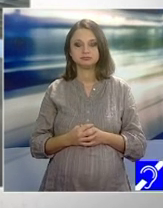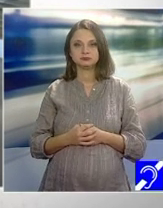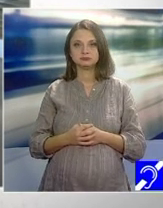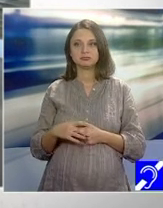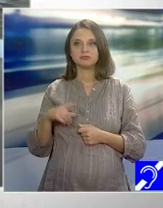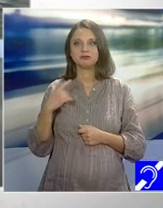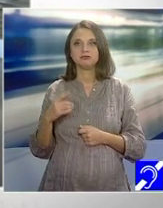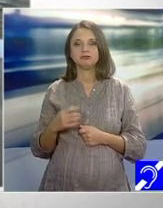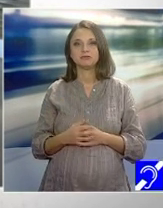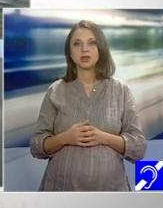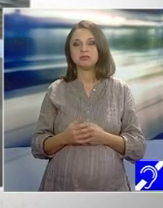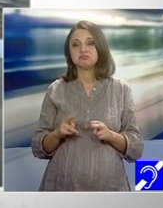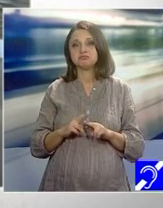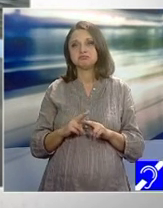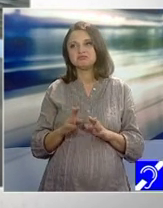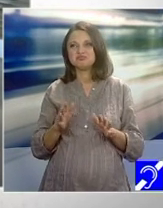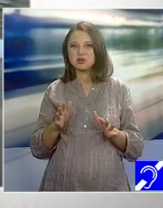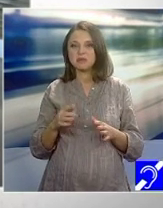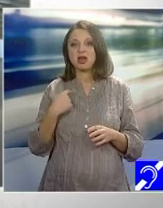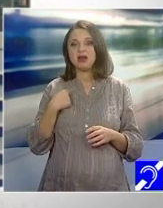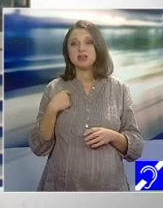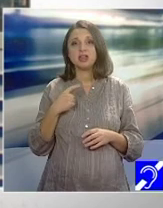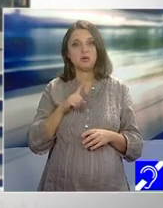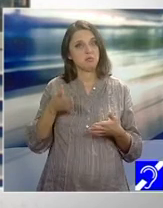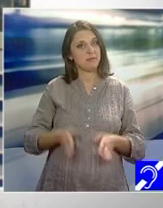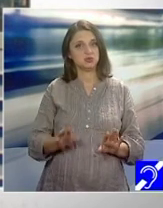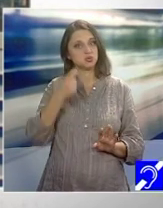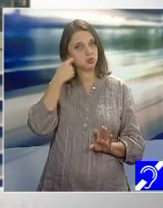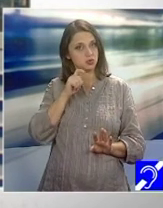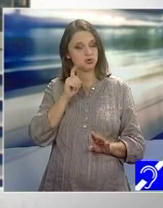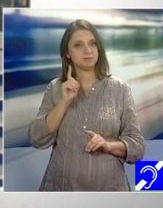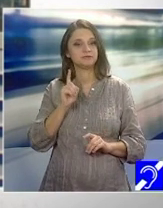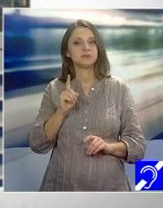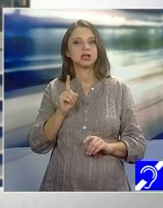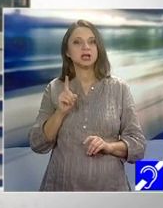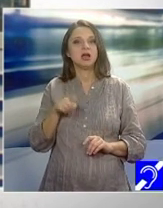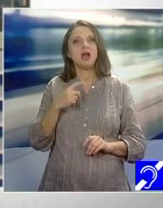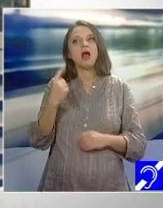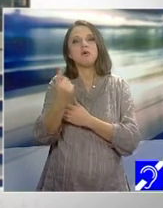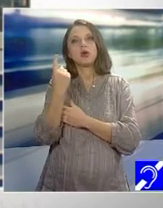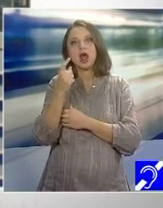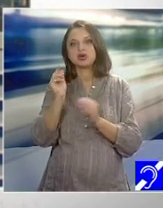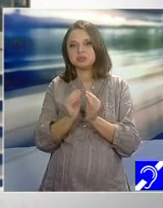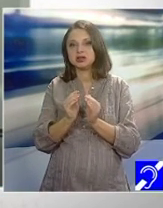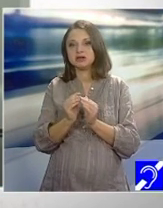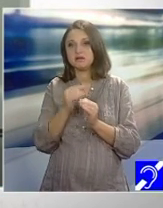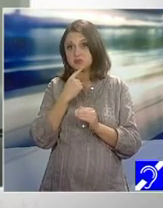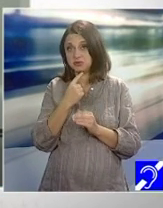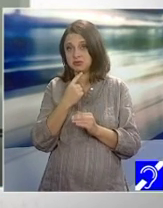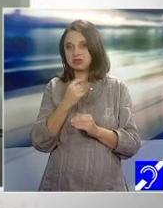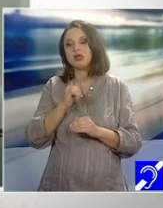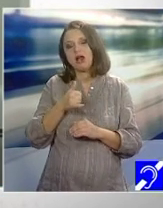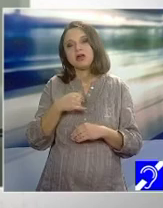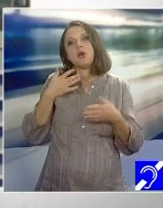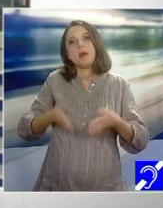Accesibilități nu prea. Din orașul din care provin eu, că nu sunt din Cluj-Napoca, nu prea este așa ceva. Vrei să ne spui despre ce? Da, e vorba de